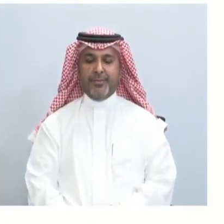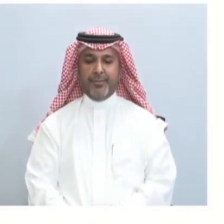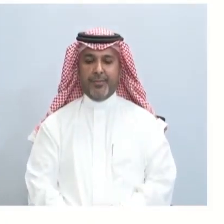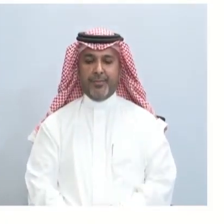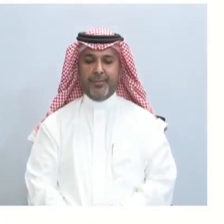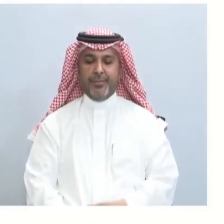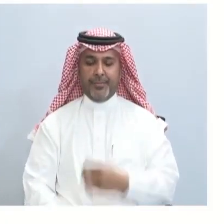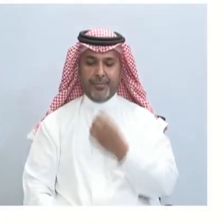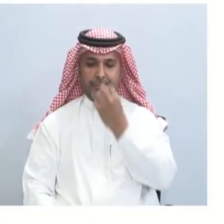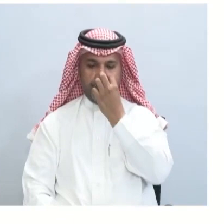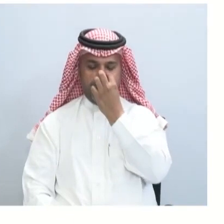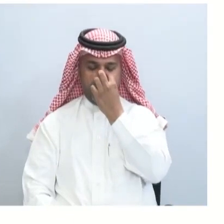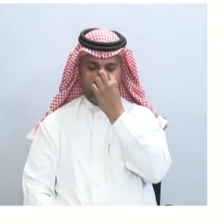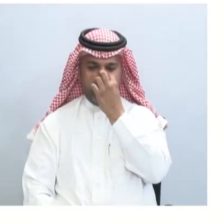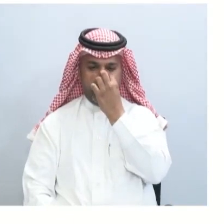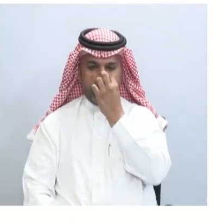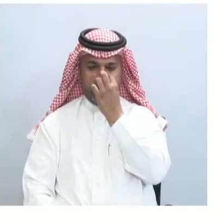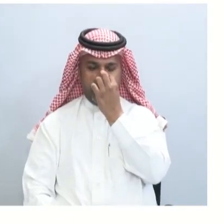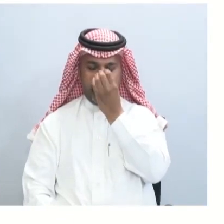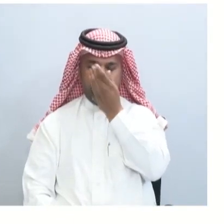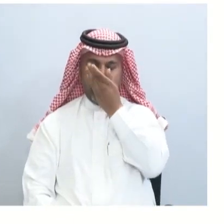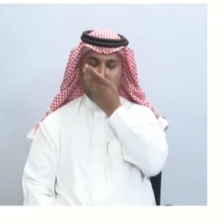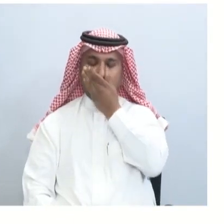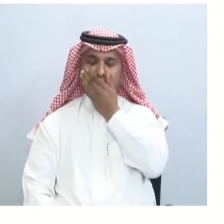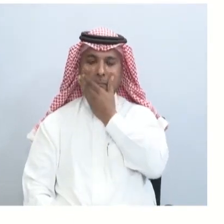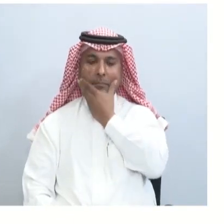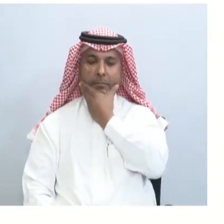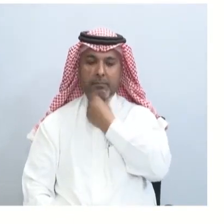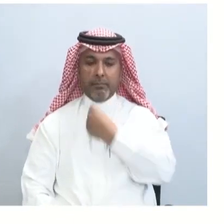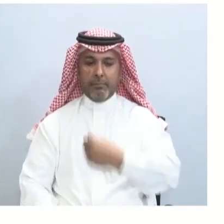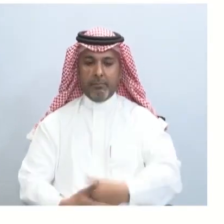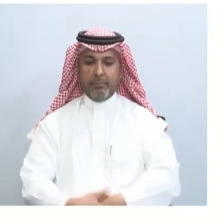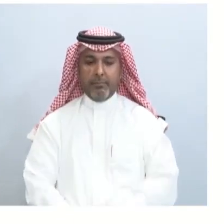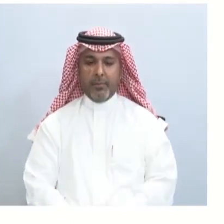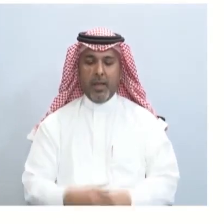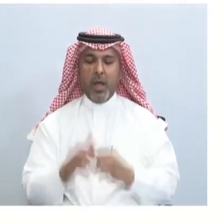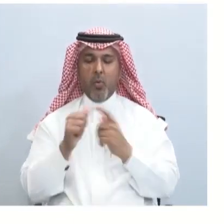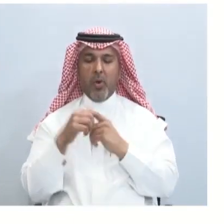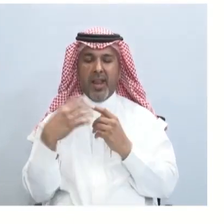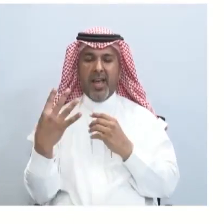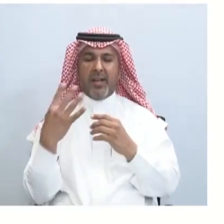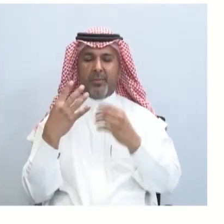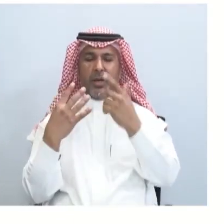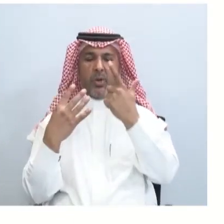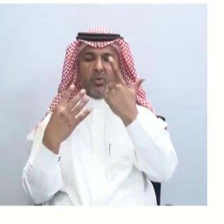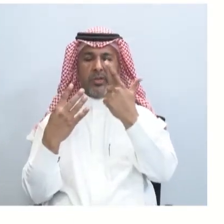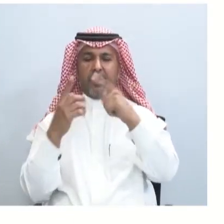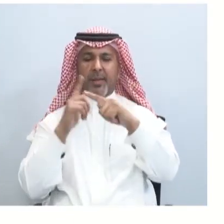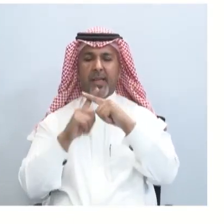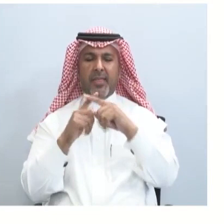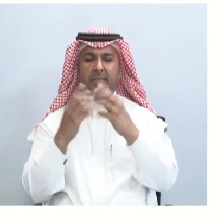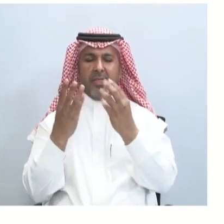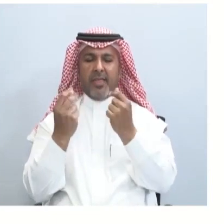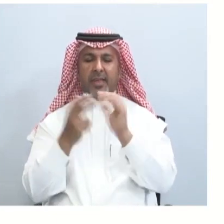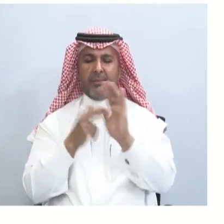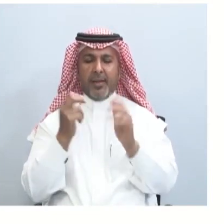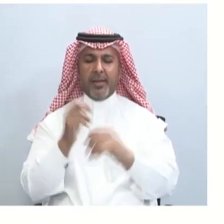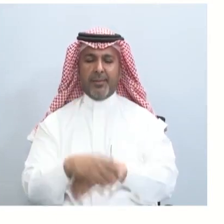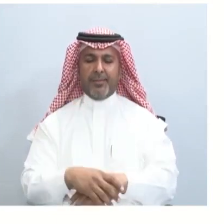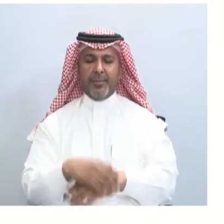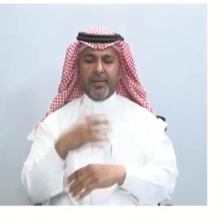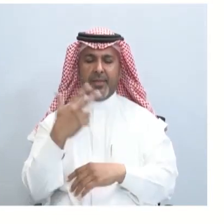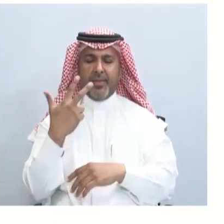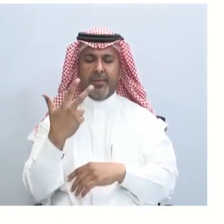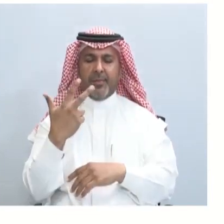متر اذا سوف نحسب مساحه هذا المستطيل ابعاده 4 متر وسبعه متر نعم الطول في العرض